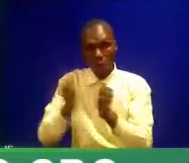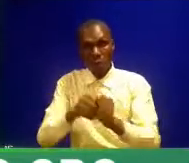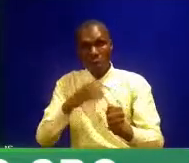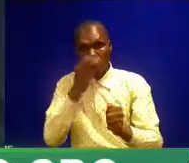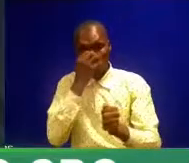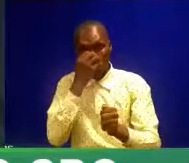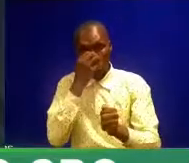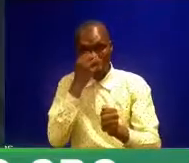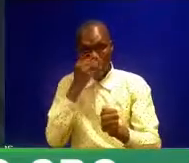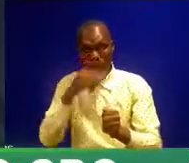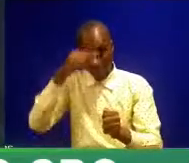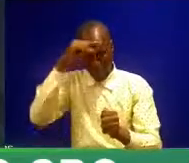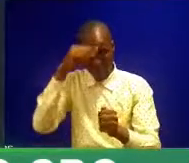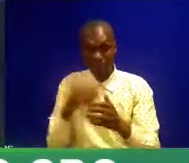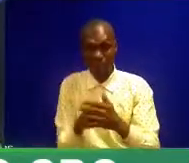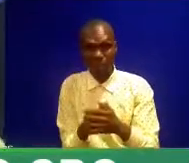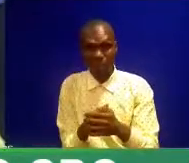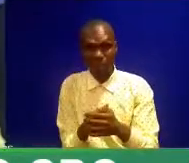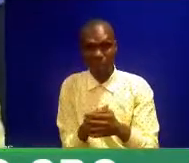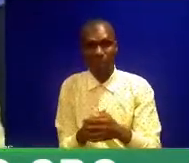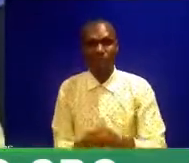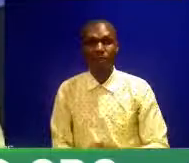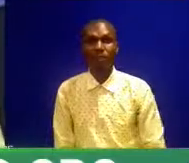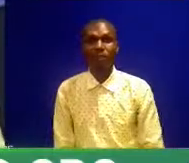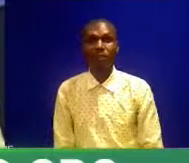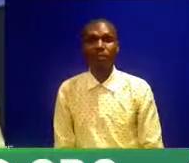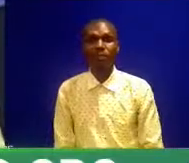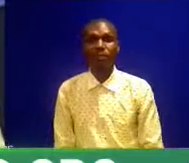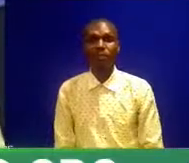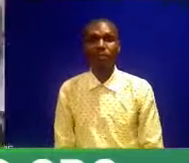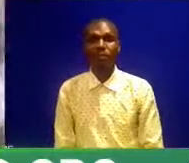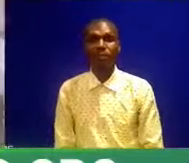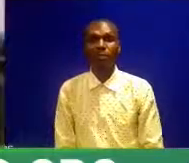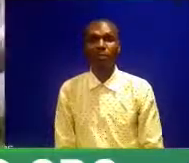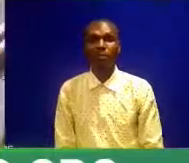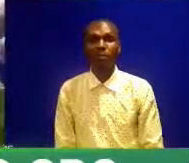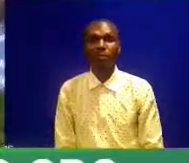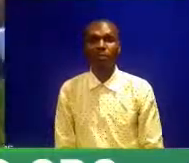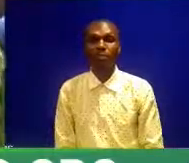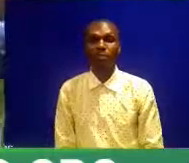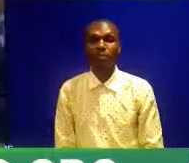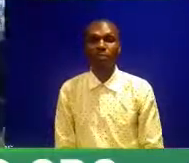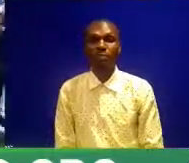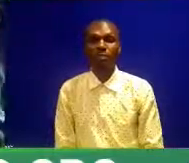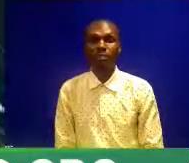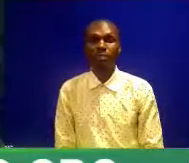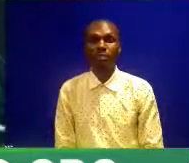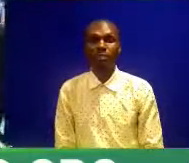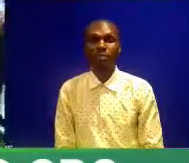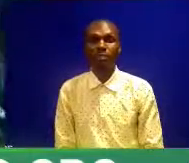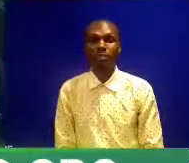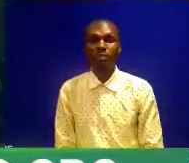anase serikali ya jen Reporter ya Ndizi TV, etira ninchi nkuru kwa Vincent.